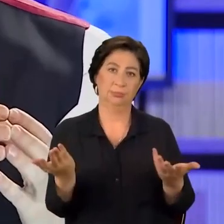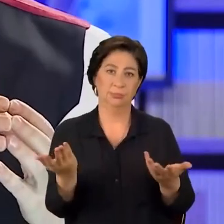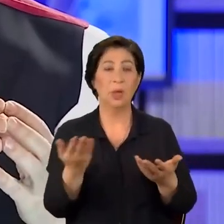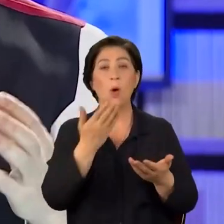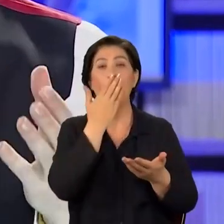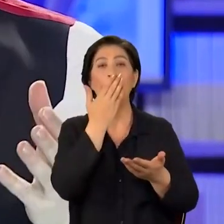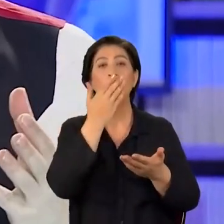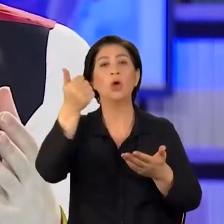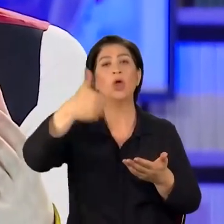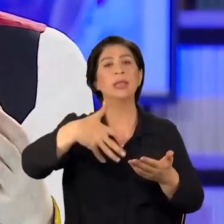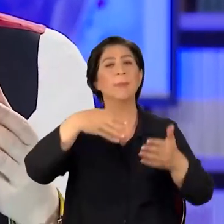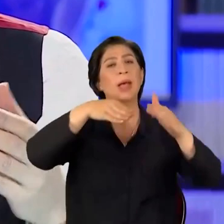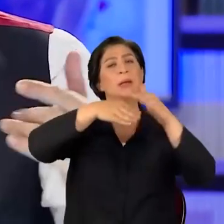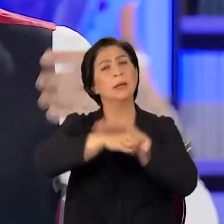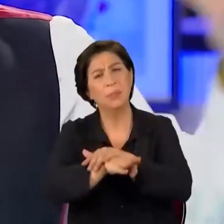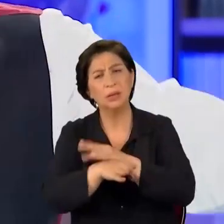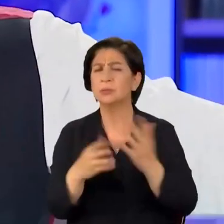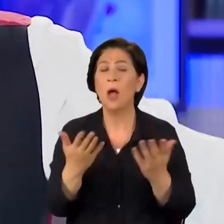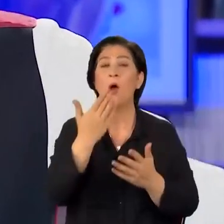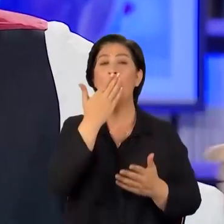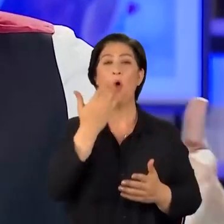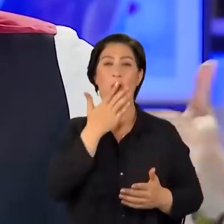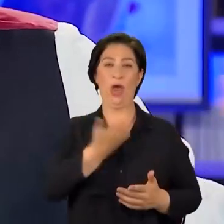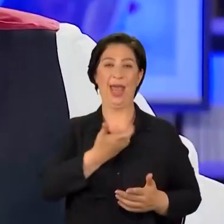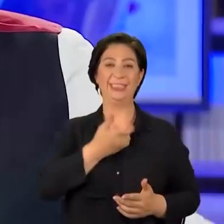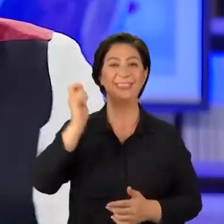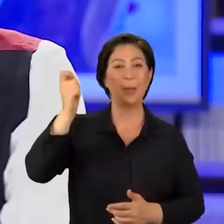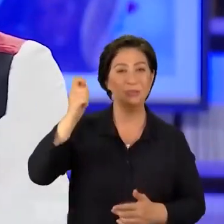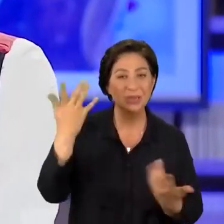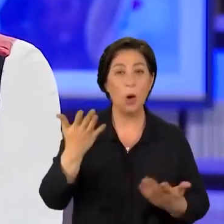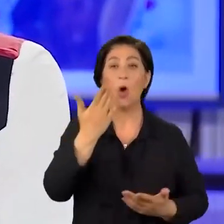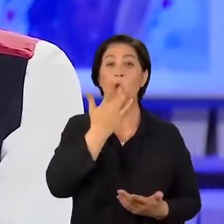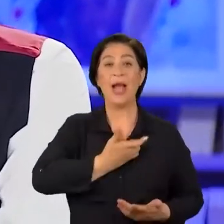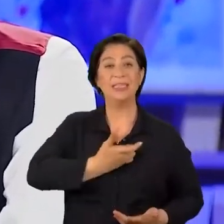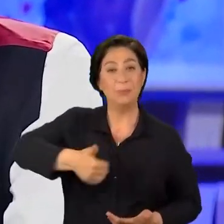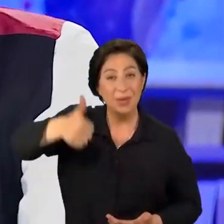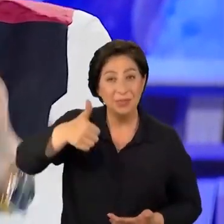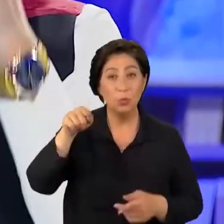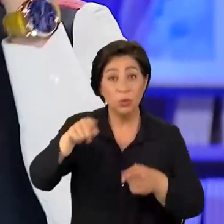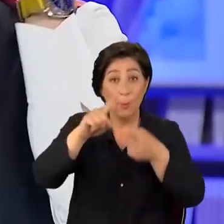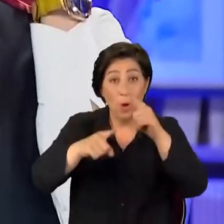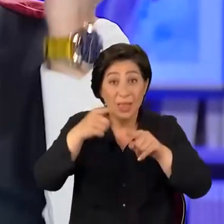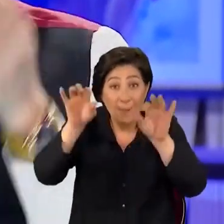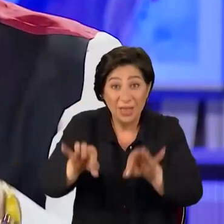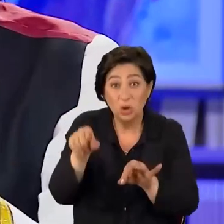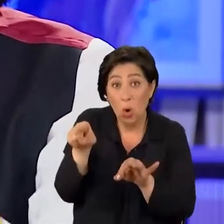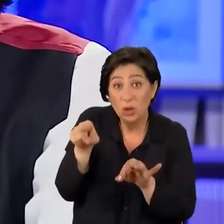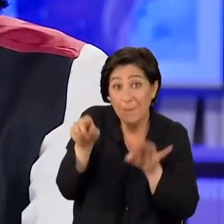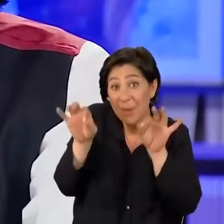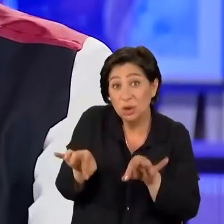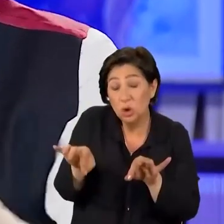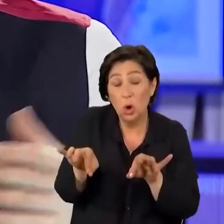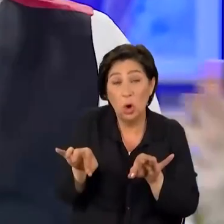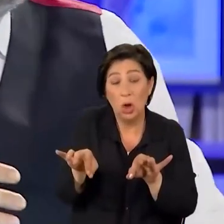yönetime katılmak. Nedir okulda yönetime katılmak? İşte öğrenci temsilcileri seçiyorlar falan. Bu da buradan siyasete giriyor. Onu söylemek istiyorum. Aynen.